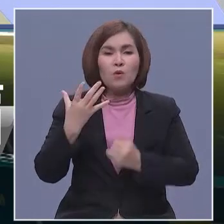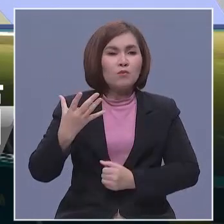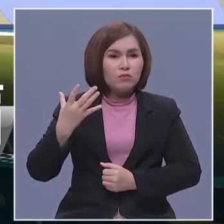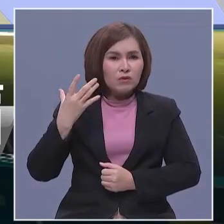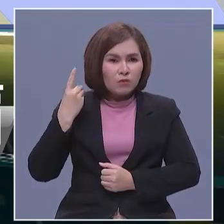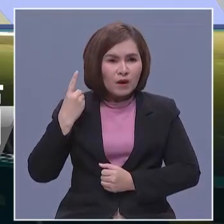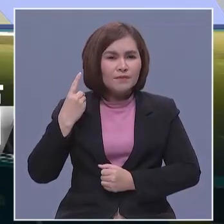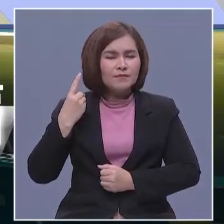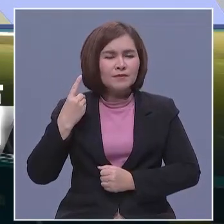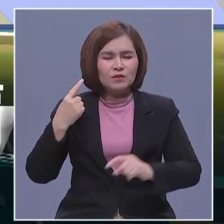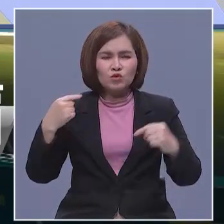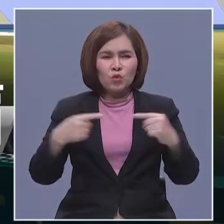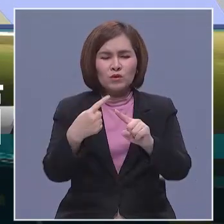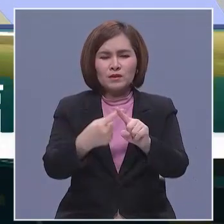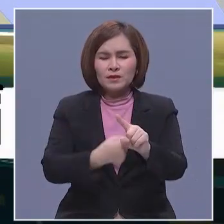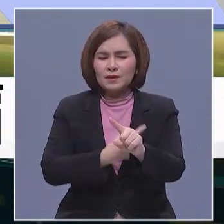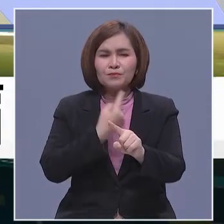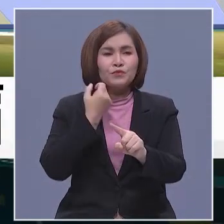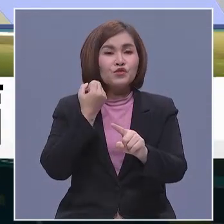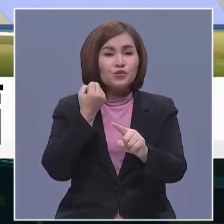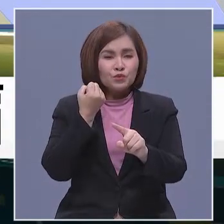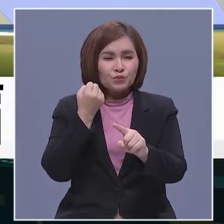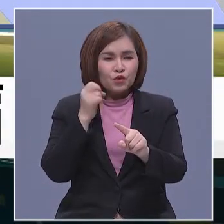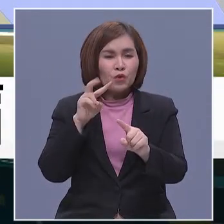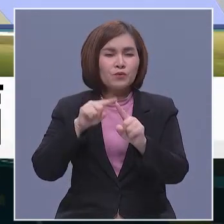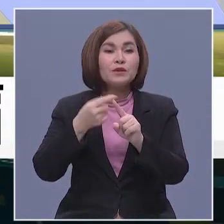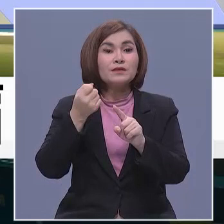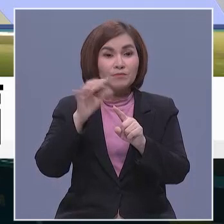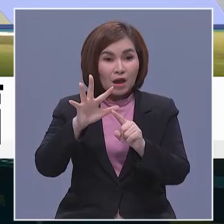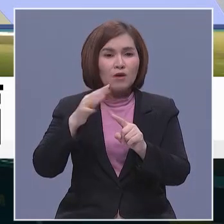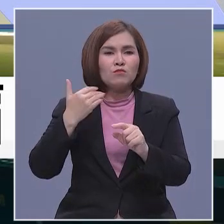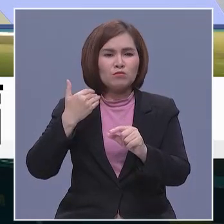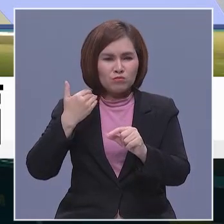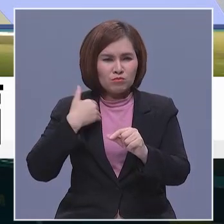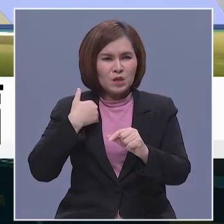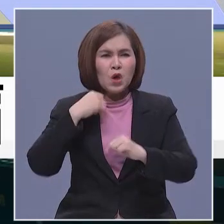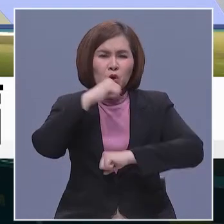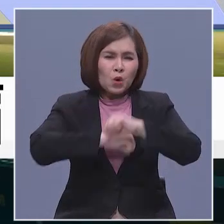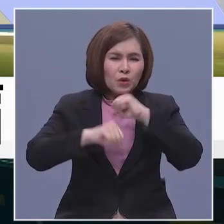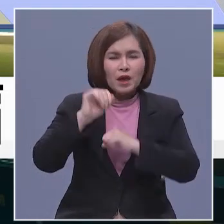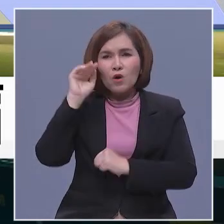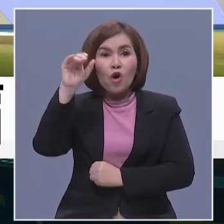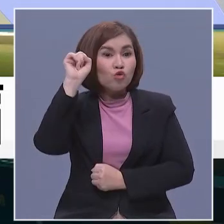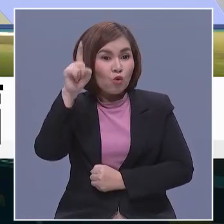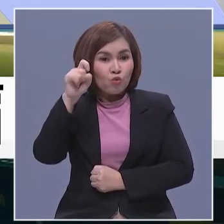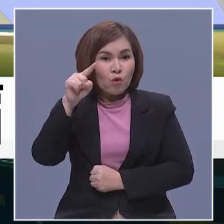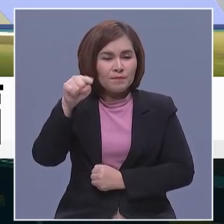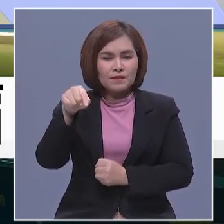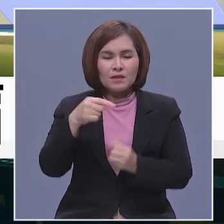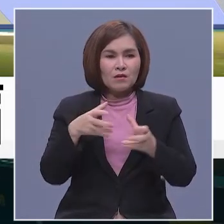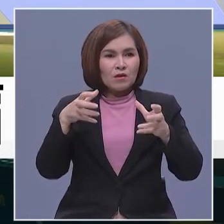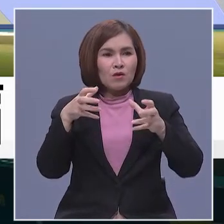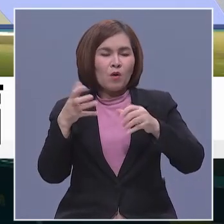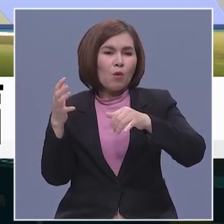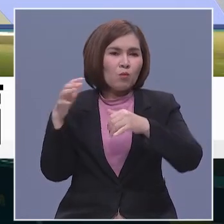านอะพี่อาร์ม15ธันวาคมนะคะมีเหตุการณ์ที่โครงสร้างเหล็กตอหม้อขนาดใหญ่ของสะพานสร้างทางด่วนหล่นทับคนง